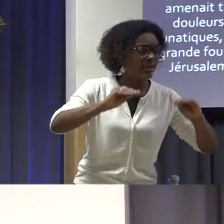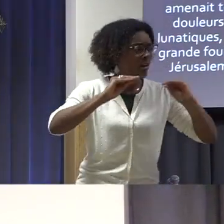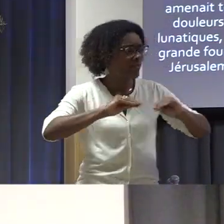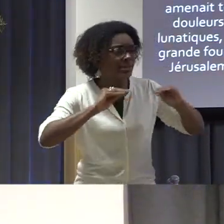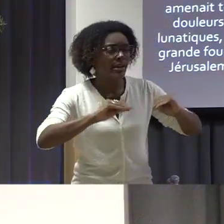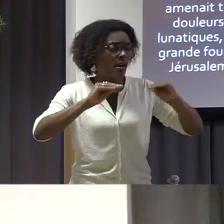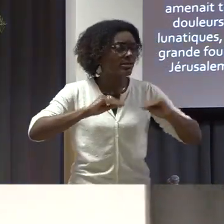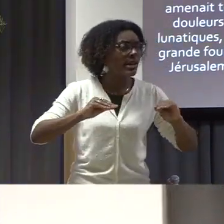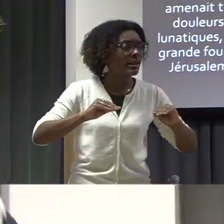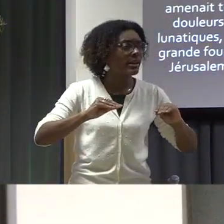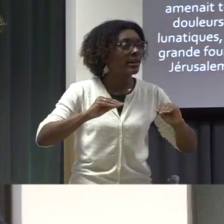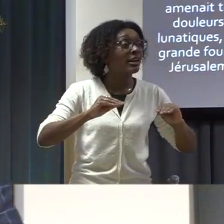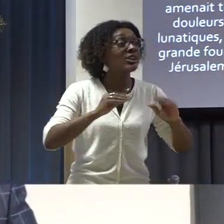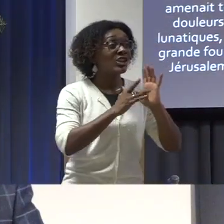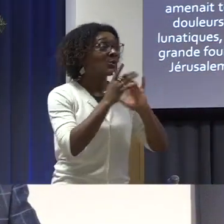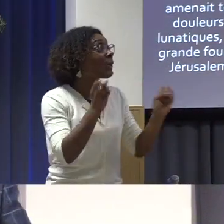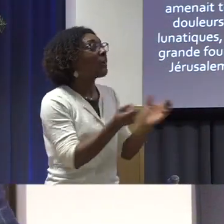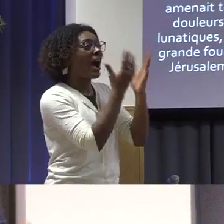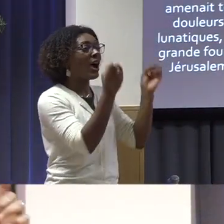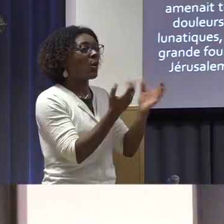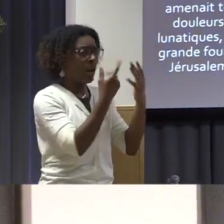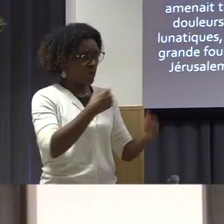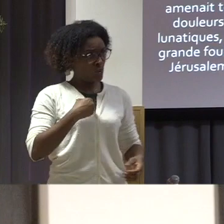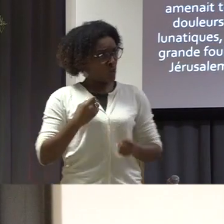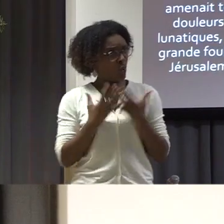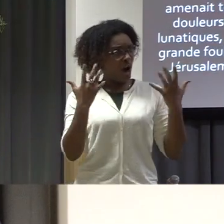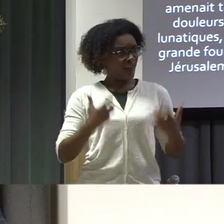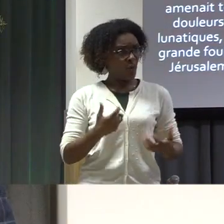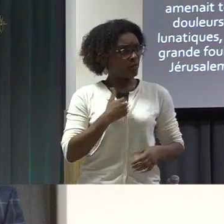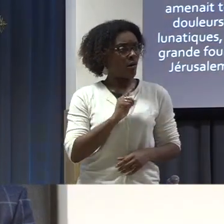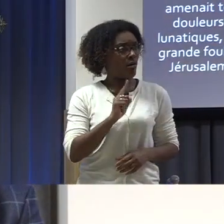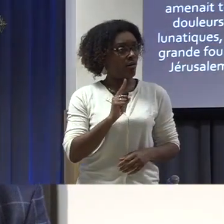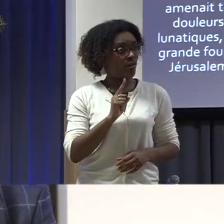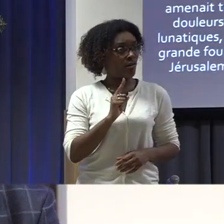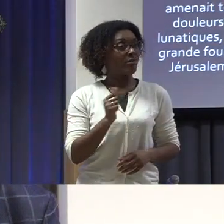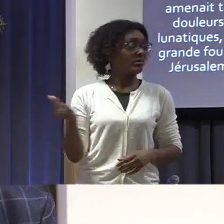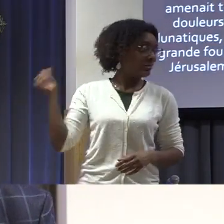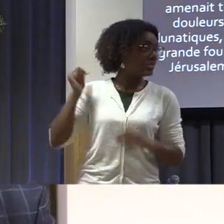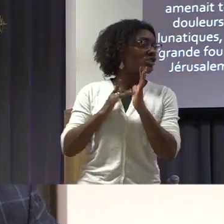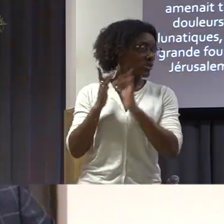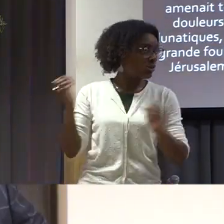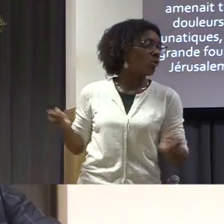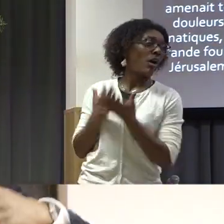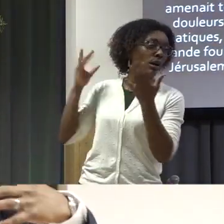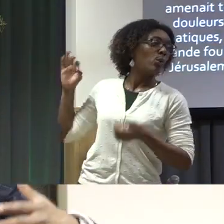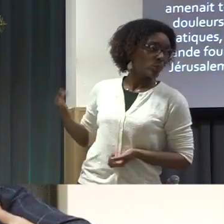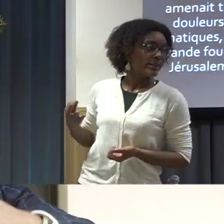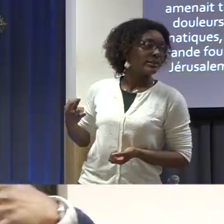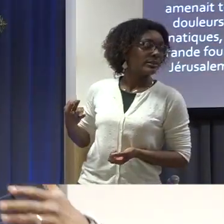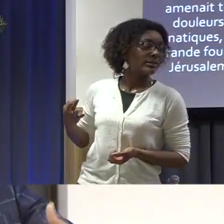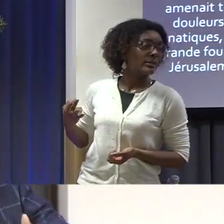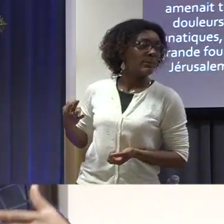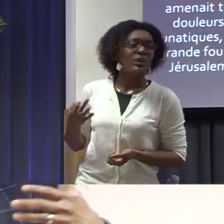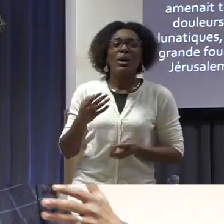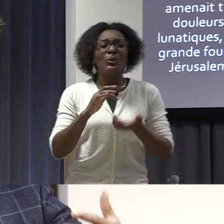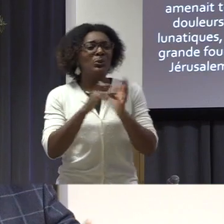c'est pas que nous nous soyons glorifier c'est lui qui sera glorifier sa renommée s'est répandu dans toute l' dans toute la syrie et on lui amène à tous ceux